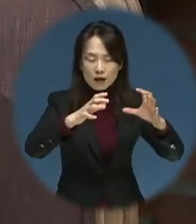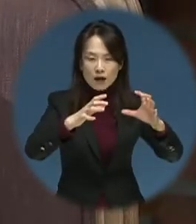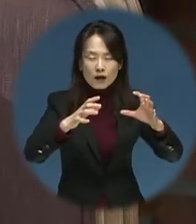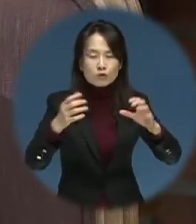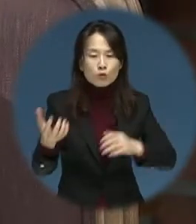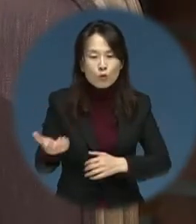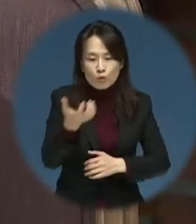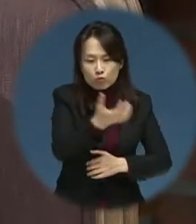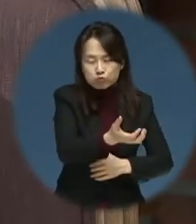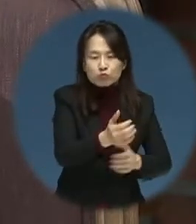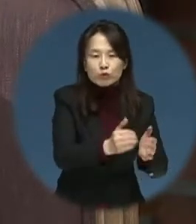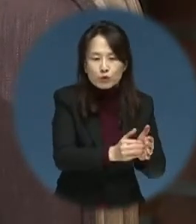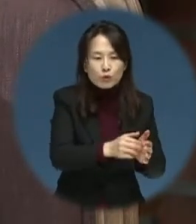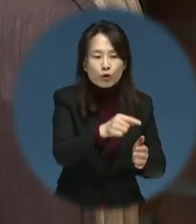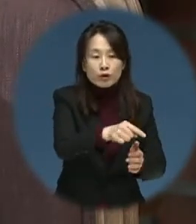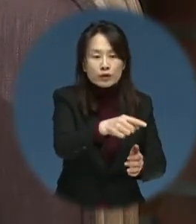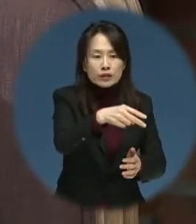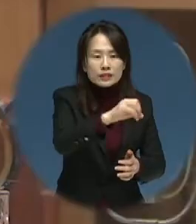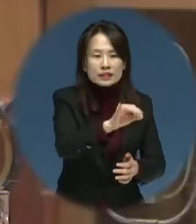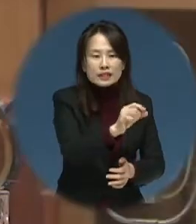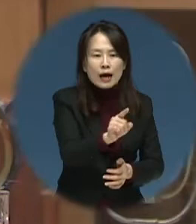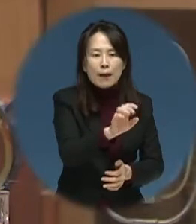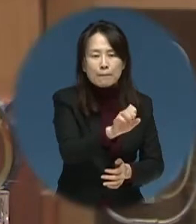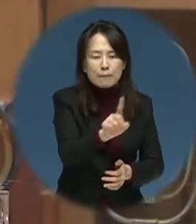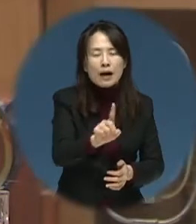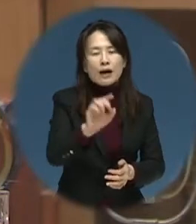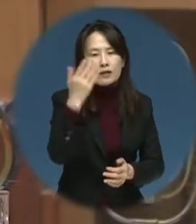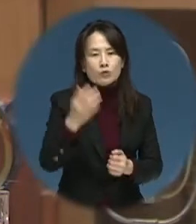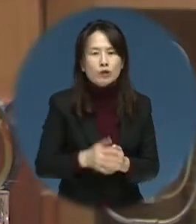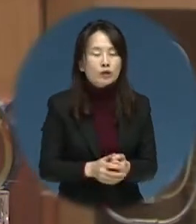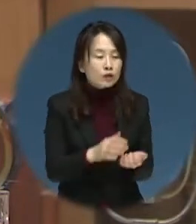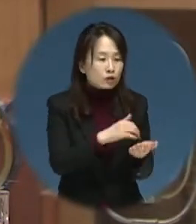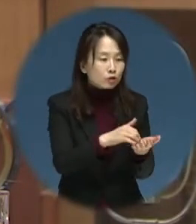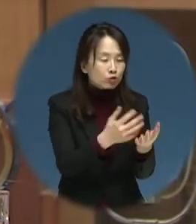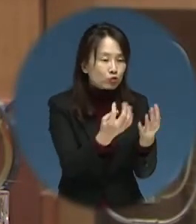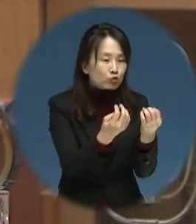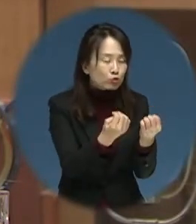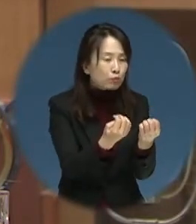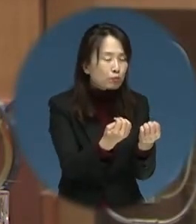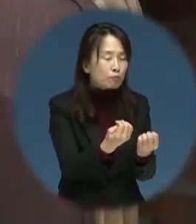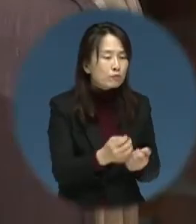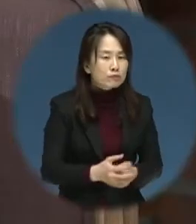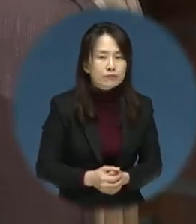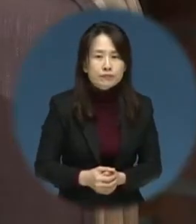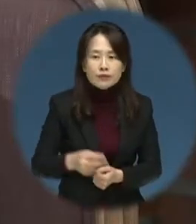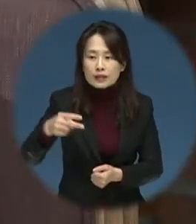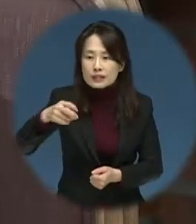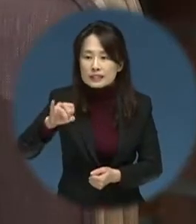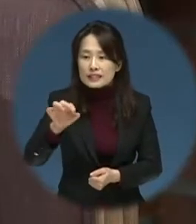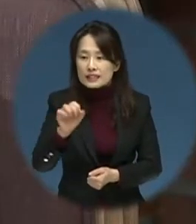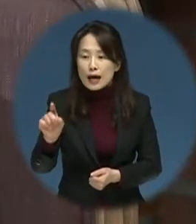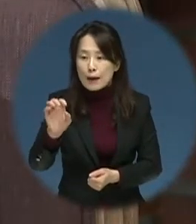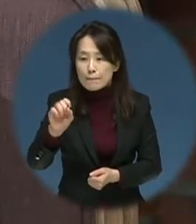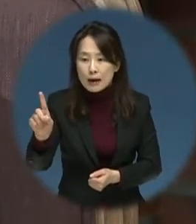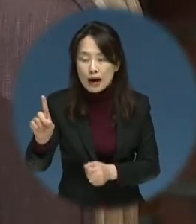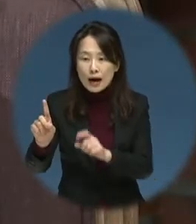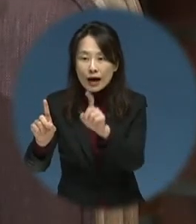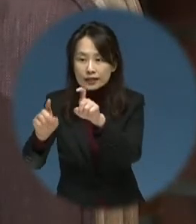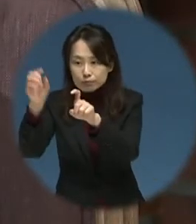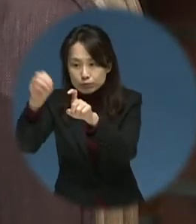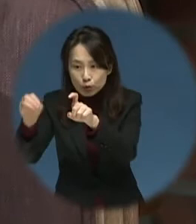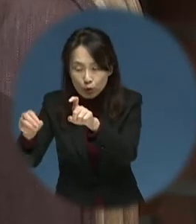이게 시아파가 됩니다. 어느 쪽이 수가 많아요? 이제 시아파가 10% 정도